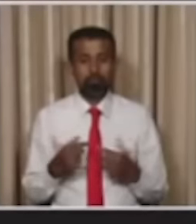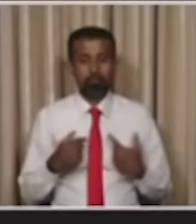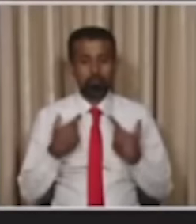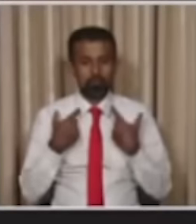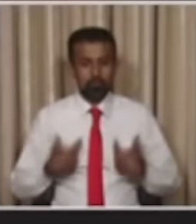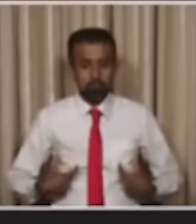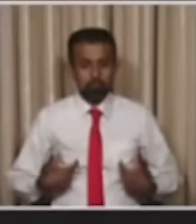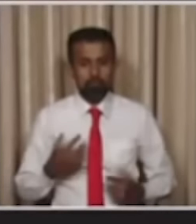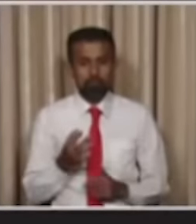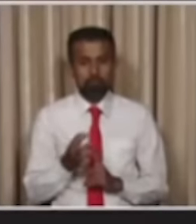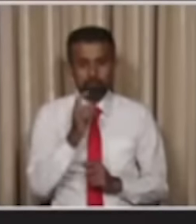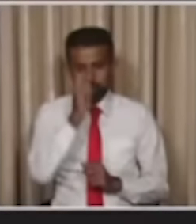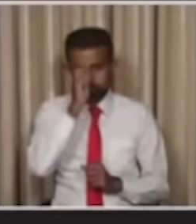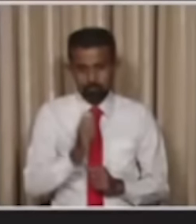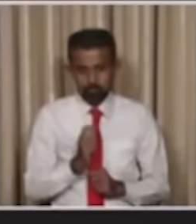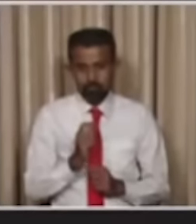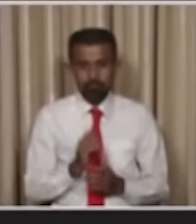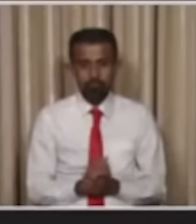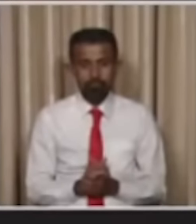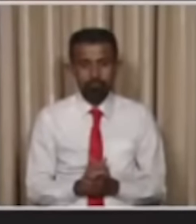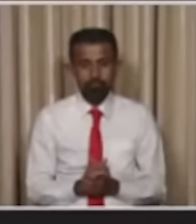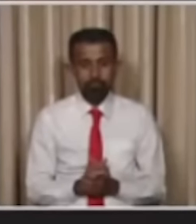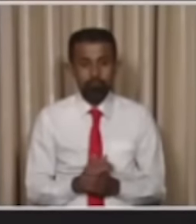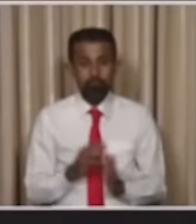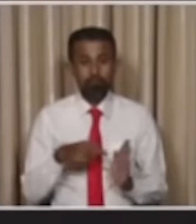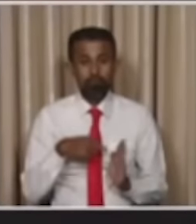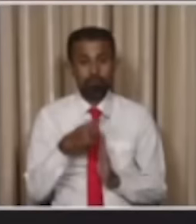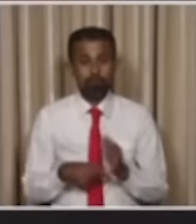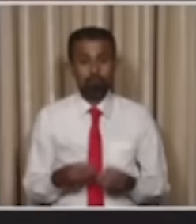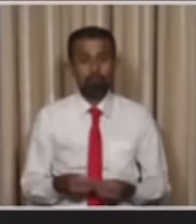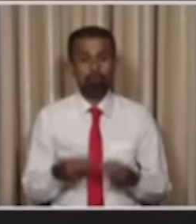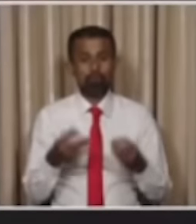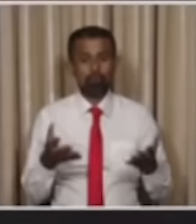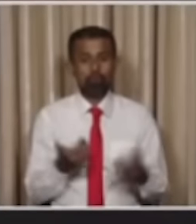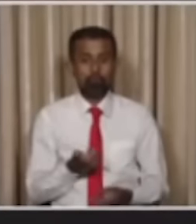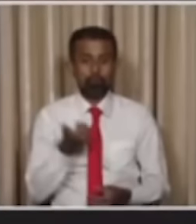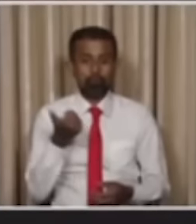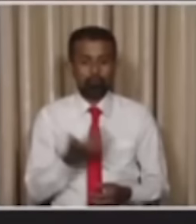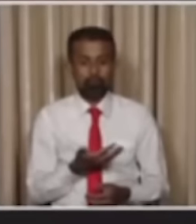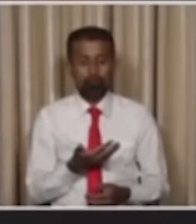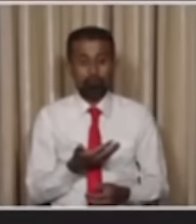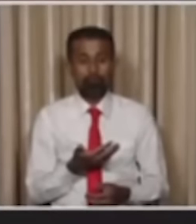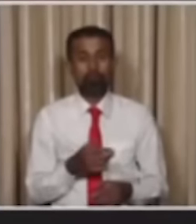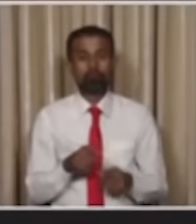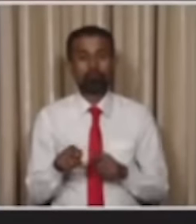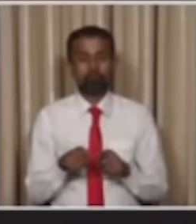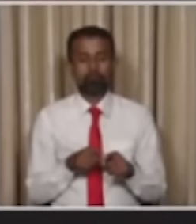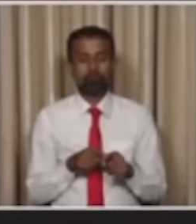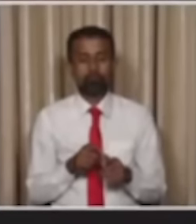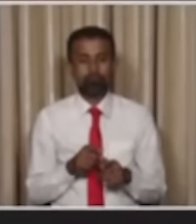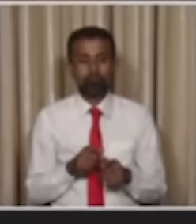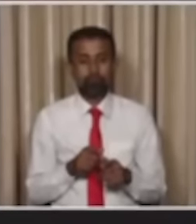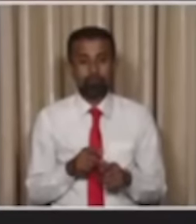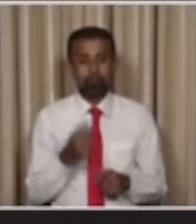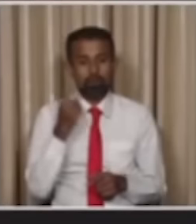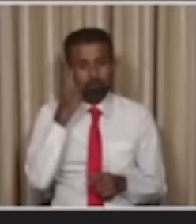රාජපක්ෂ අතිකරු ජනාධිපතිතුමා මේ ජාතිය සතු කළ ඉතාම වටිනා ජාතික සම්පතක් විදිහට කළගුණ